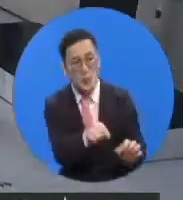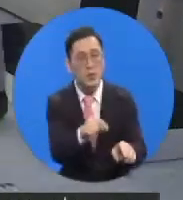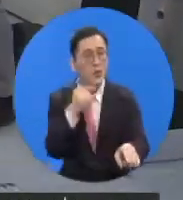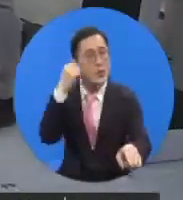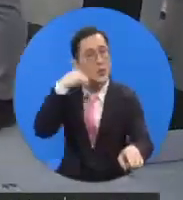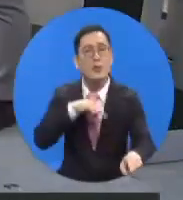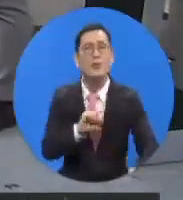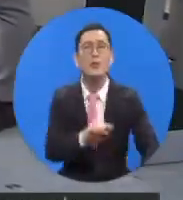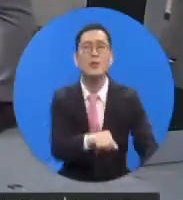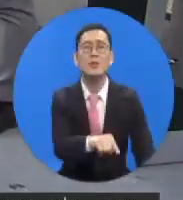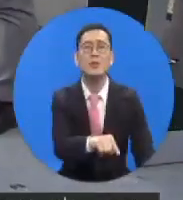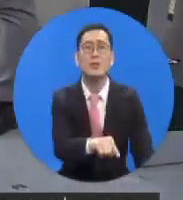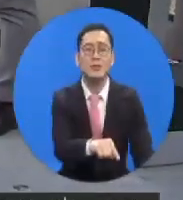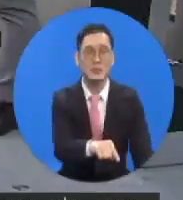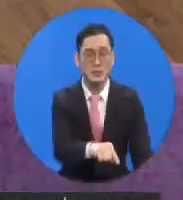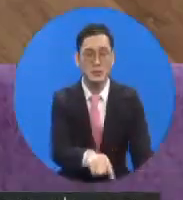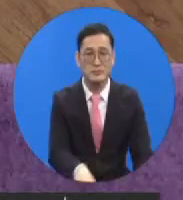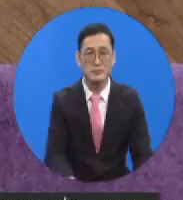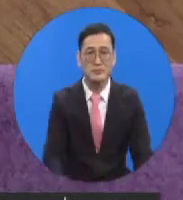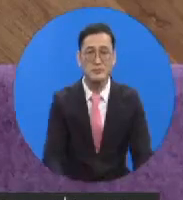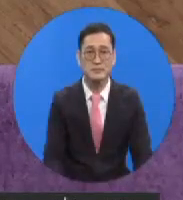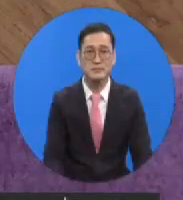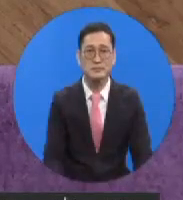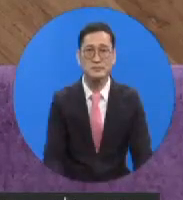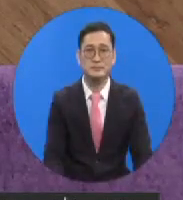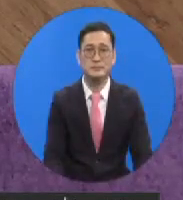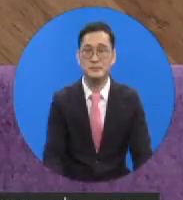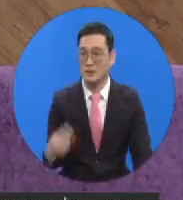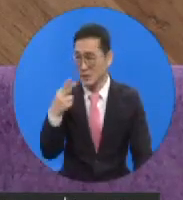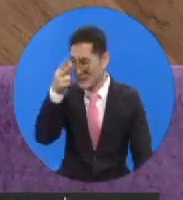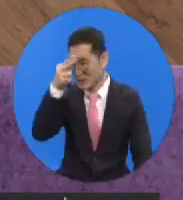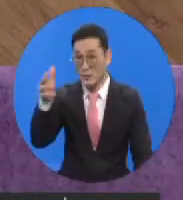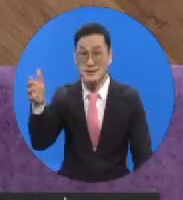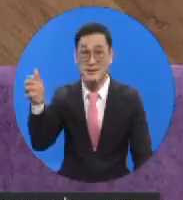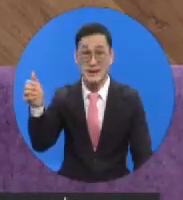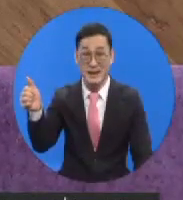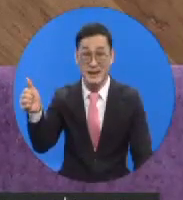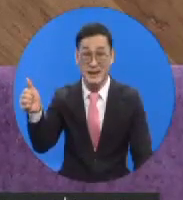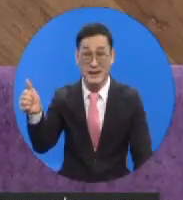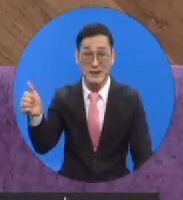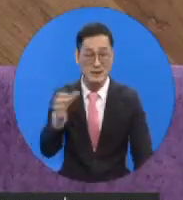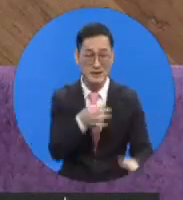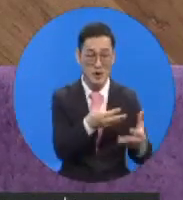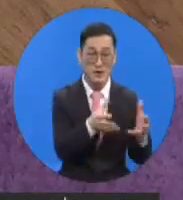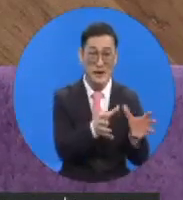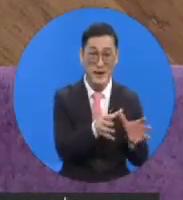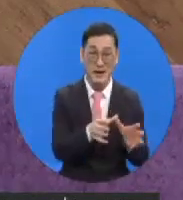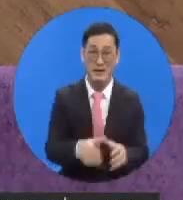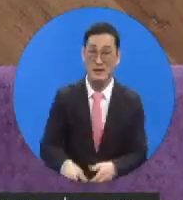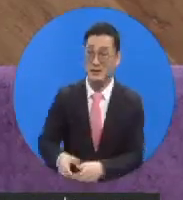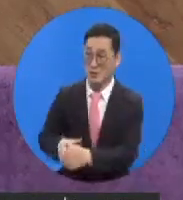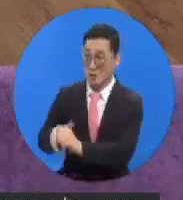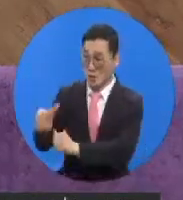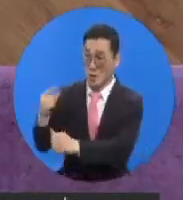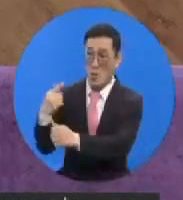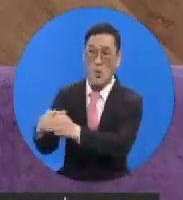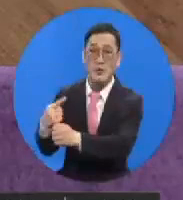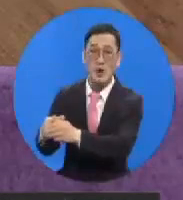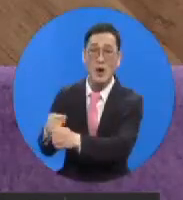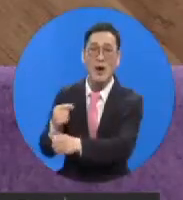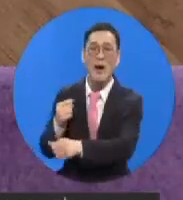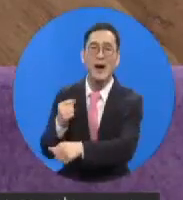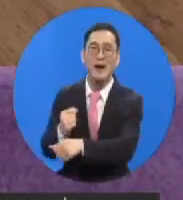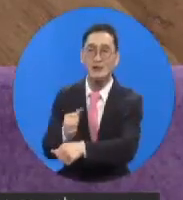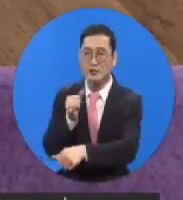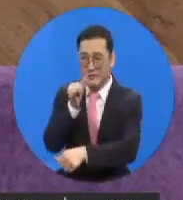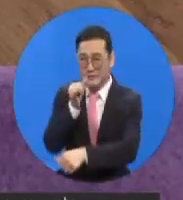네. 저게 윤석열 총장에 대해서 어떻게 보면 여권에서 공격을 할 수 있는 좀 그런 빌미를 주지 않았나 그런 좀